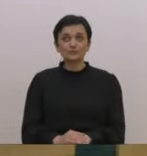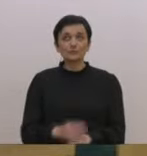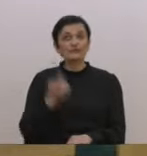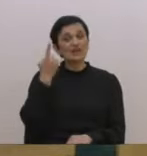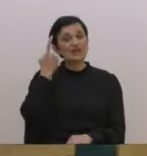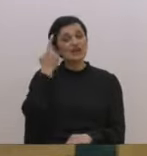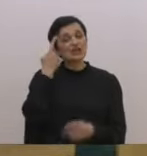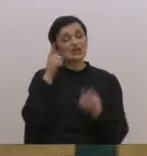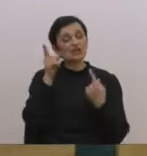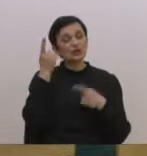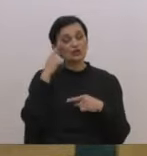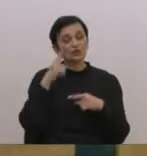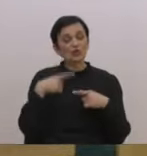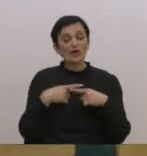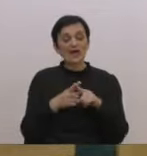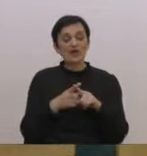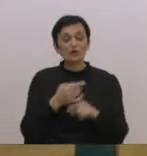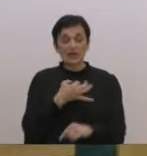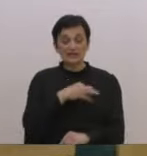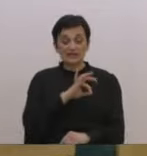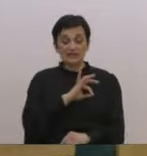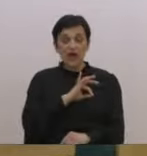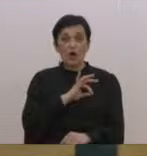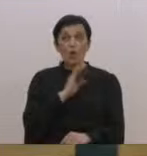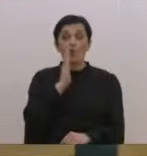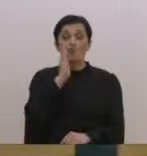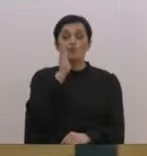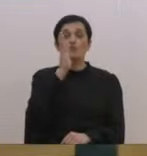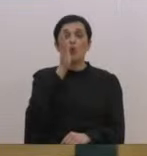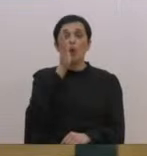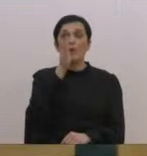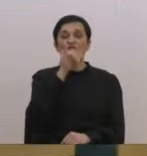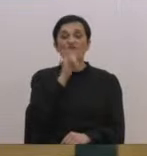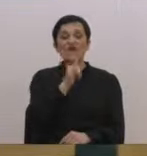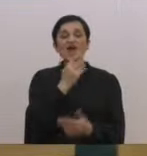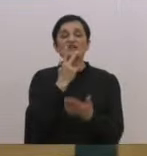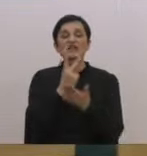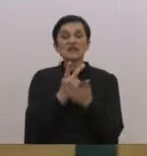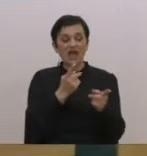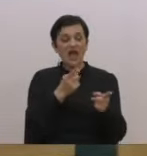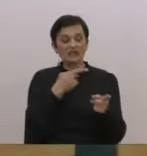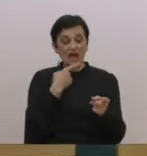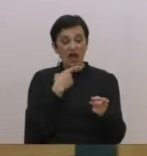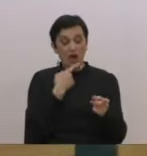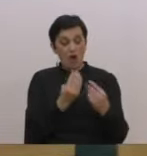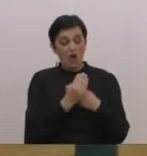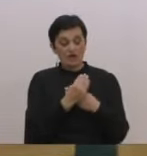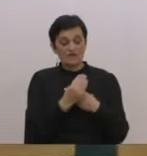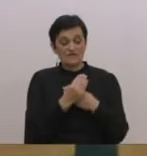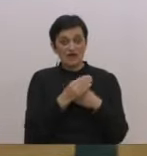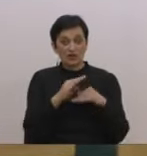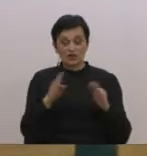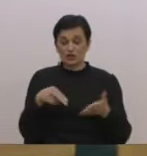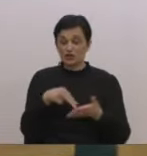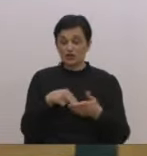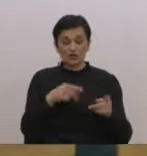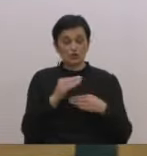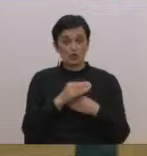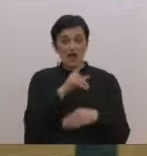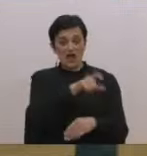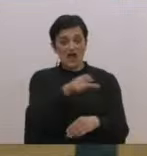ინოვაციების და ტექნოლოგიების სააგენტო. აი მომავალს ვერ ხედავთ აქ რო გვაყვედრიდით ახლა ამ ტრიბუნიდან, როცა თქვენ ხართ ხალხი,